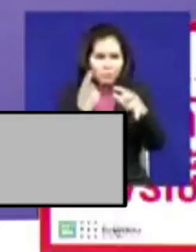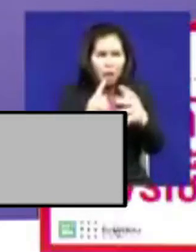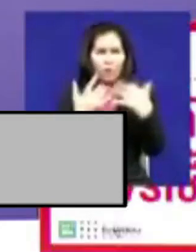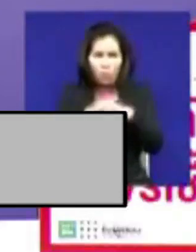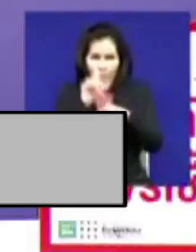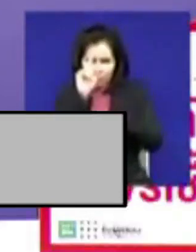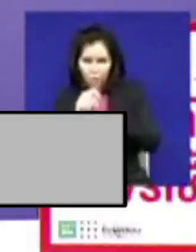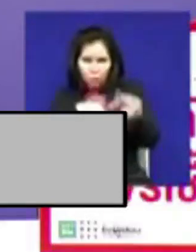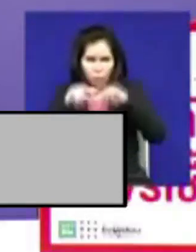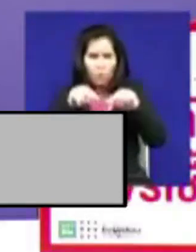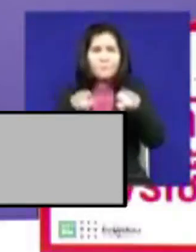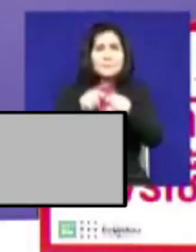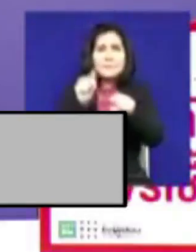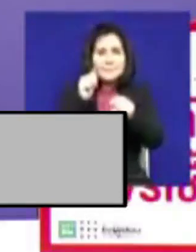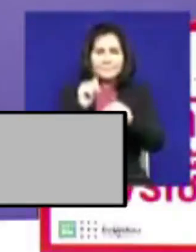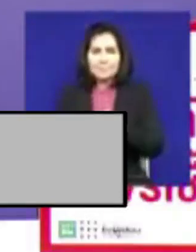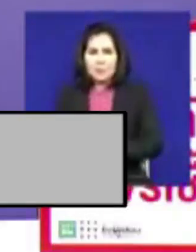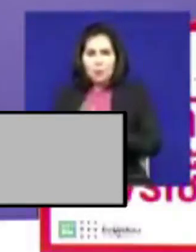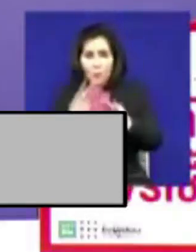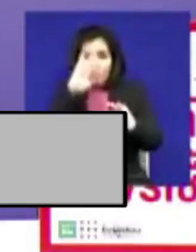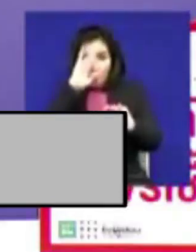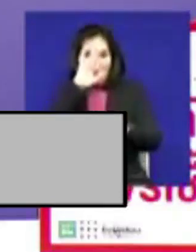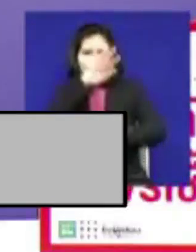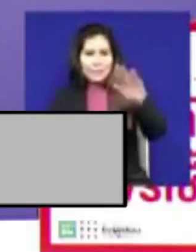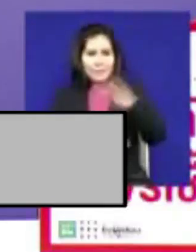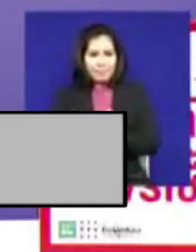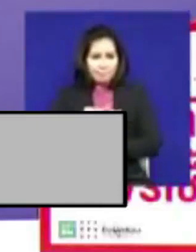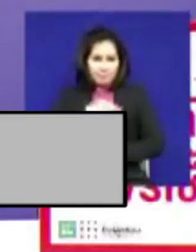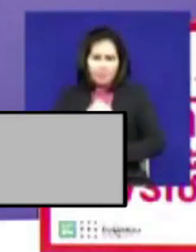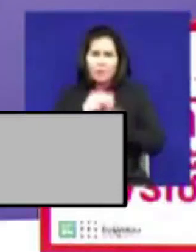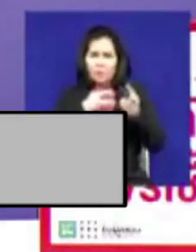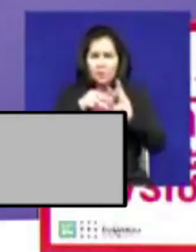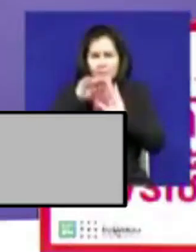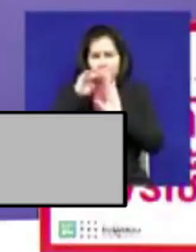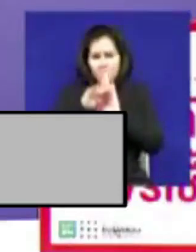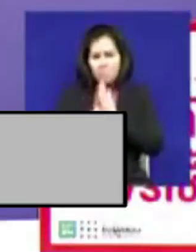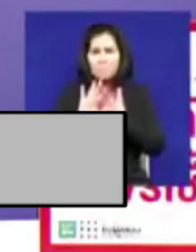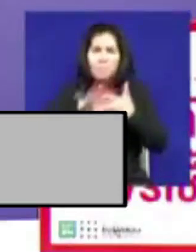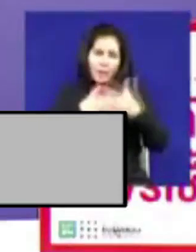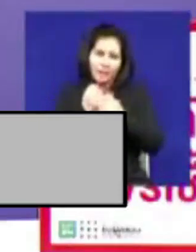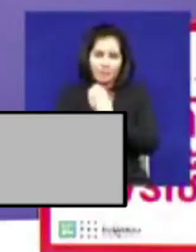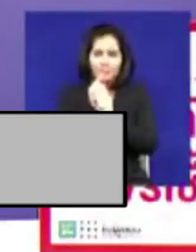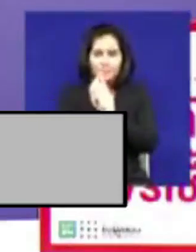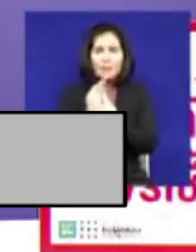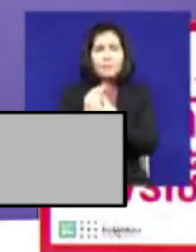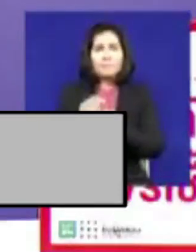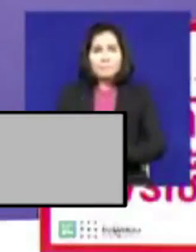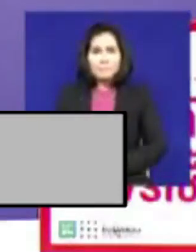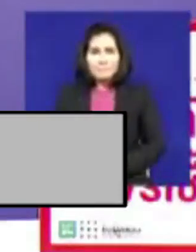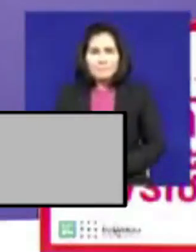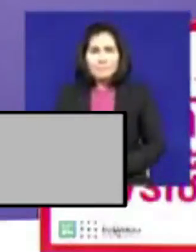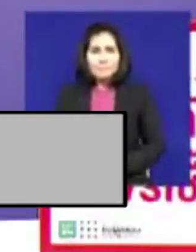การสัมผัสกับในส่วนของผู้ป่วยยืนยันก็ยังคงเป็นตามเดิมนะครับทางด้านนี้นะครับถัดไปนะครับ